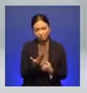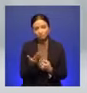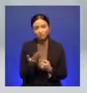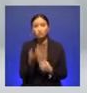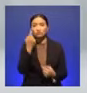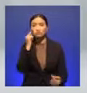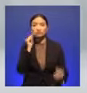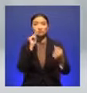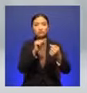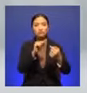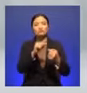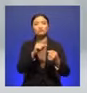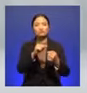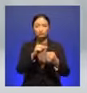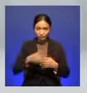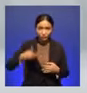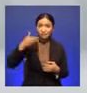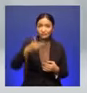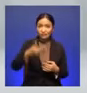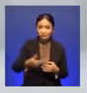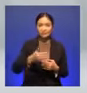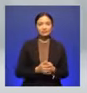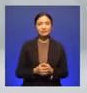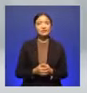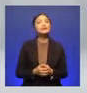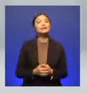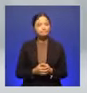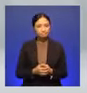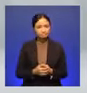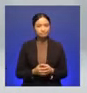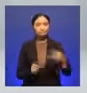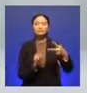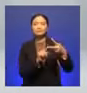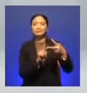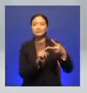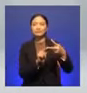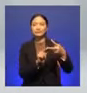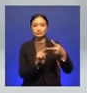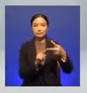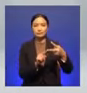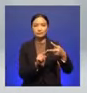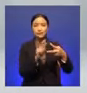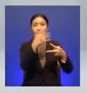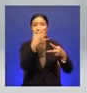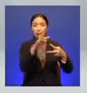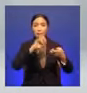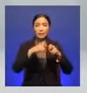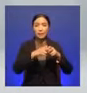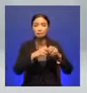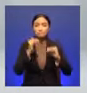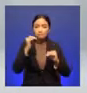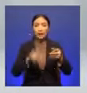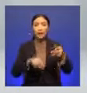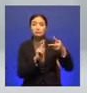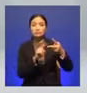ไปสู่เซสชันถัดไปนะคะที่เราจะเริ่มขมวดแล้วค่ะว่างานของสสส.นั้นเข้าไป